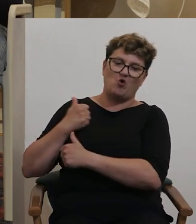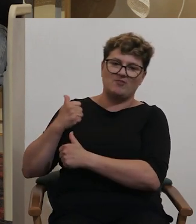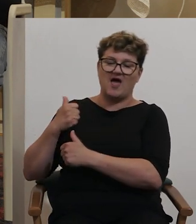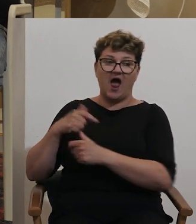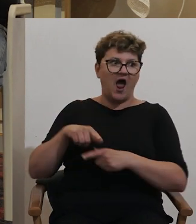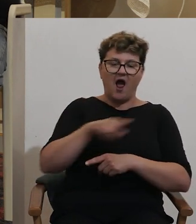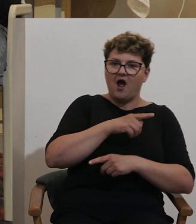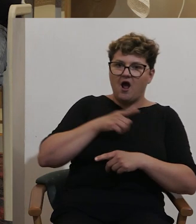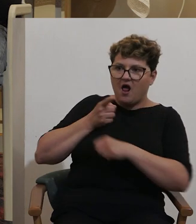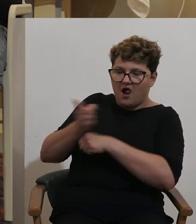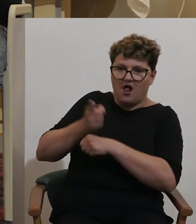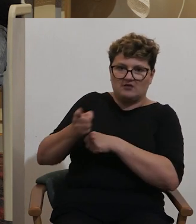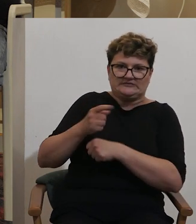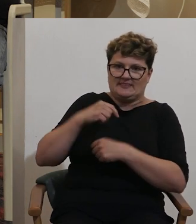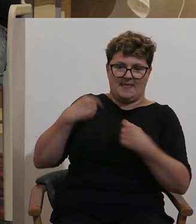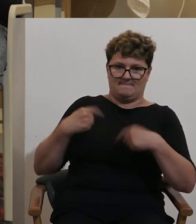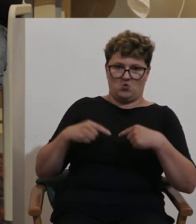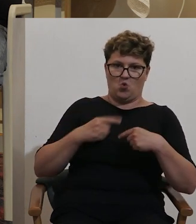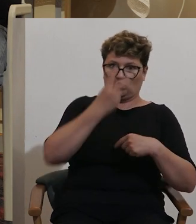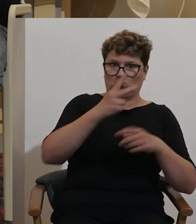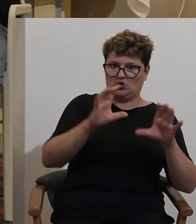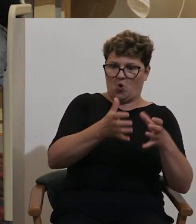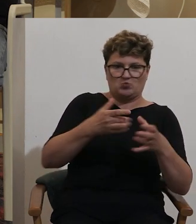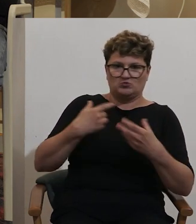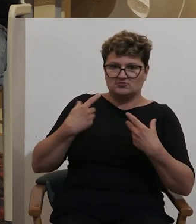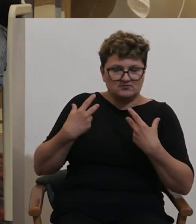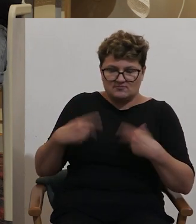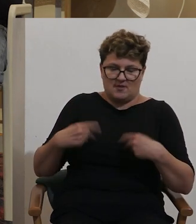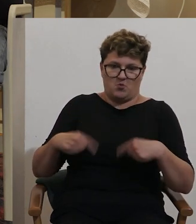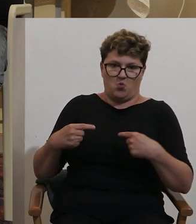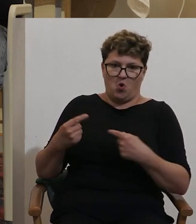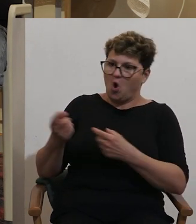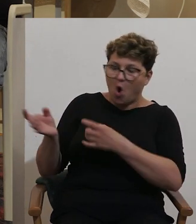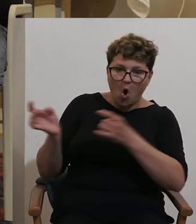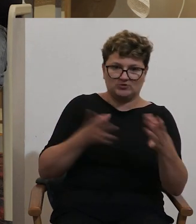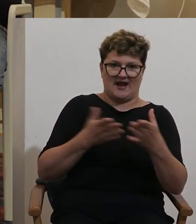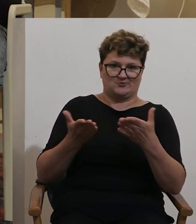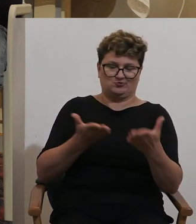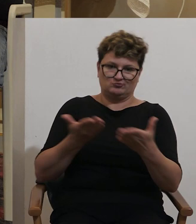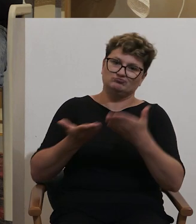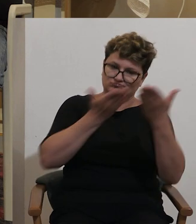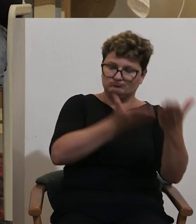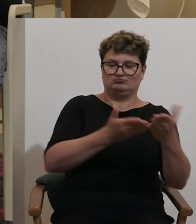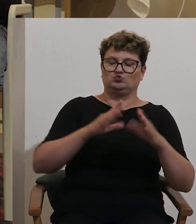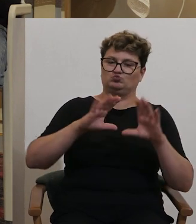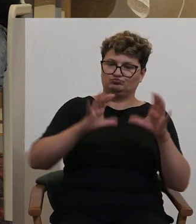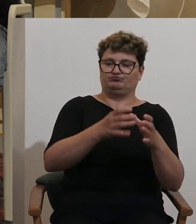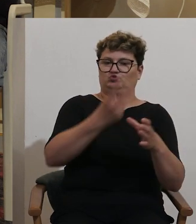żadnych wstrętów w drugim korpusie nie robił, wręcz przeciwnie. Został od razu wcielony do drugiego